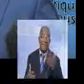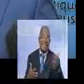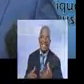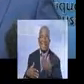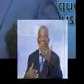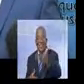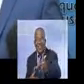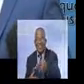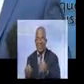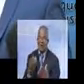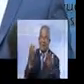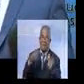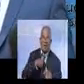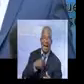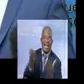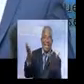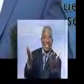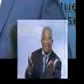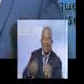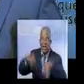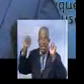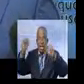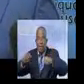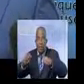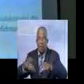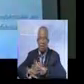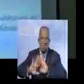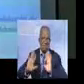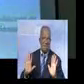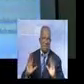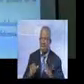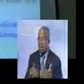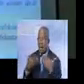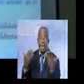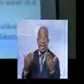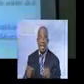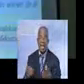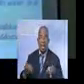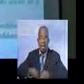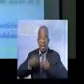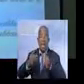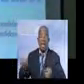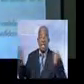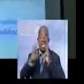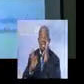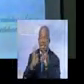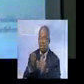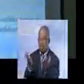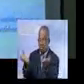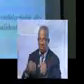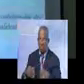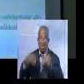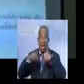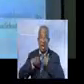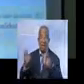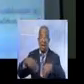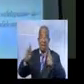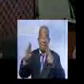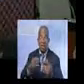être achevés. Parce que s'ils n'étaient pas utiles, pourquoi les avons donc commencé? 3 mois, c'est le temps que va durer cette mission d'audit sur l'ensemble